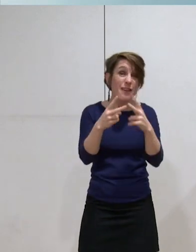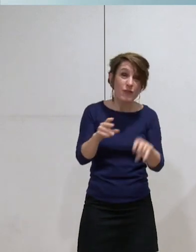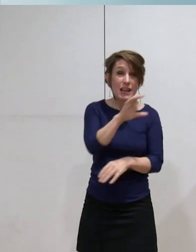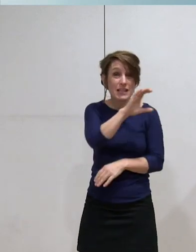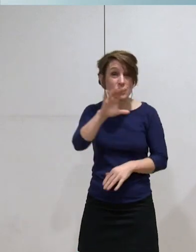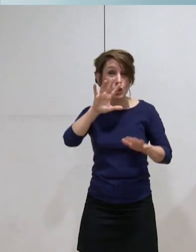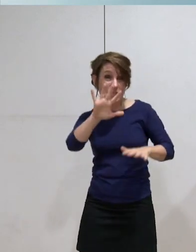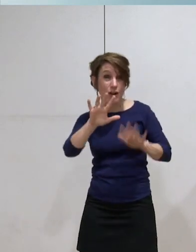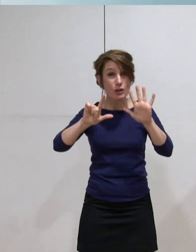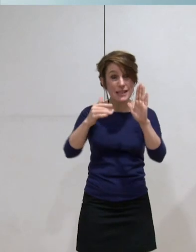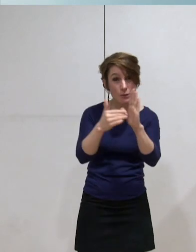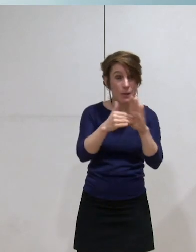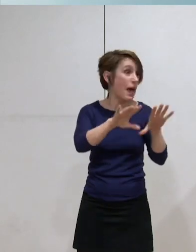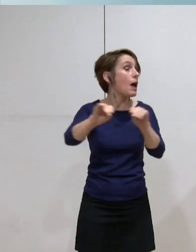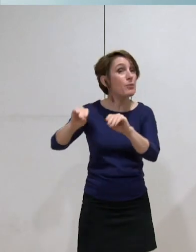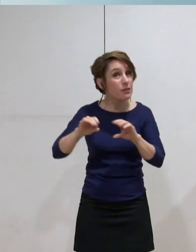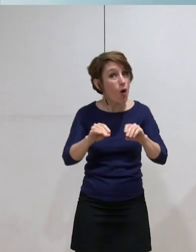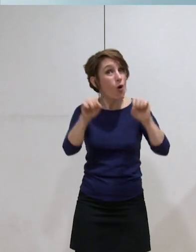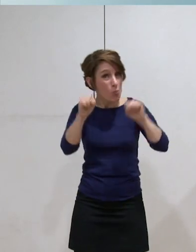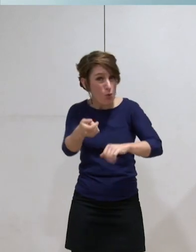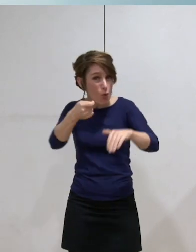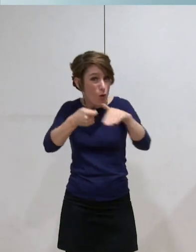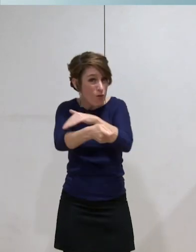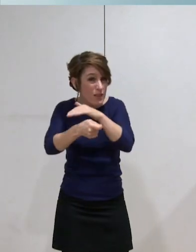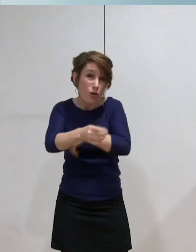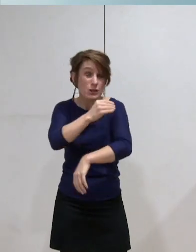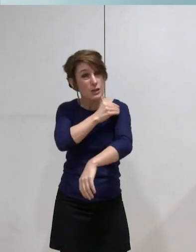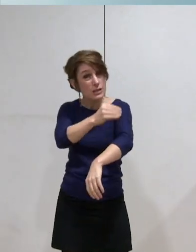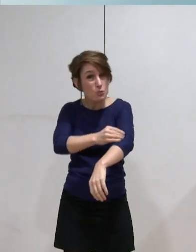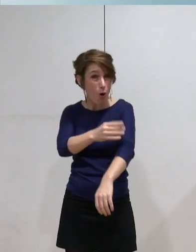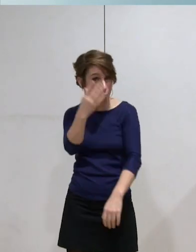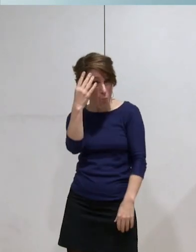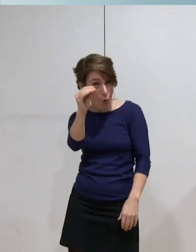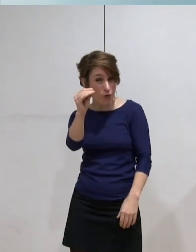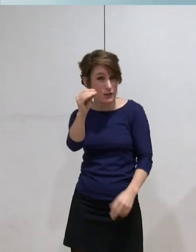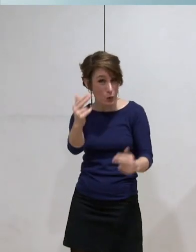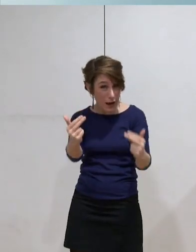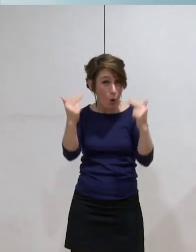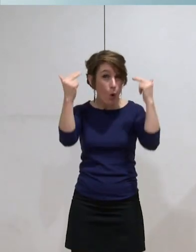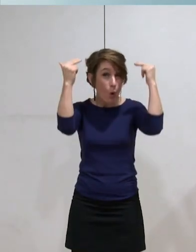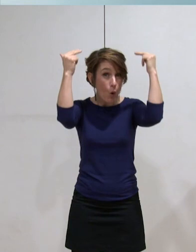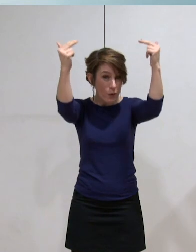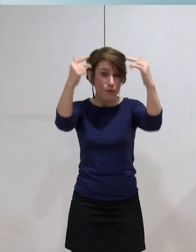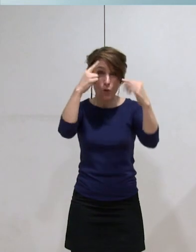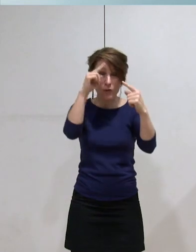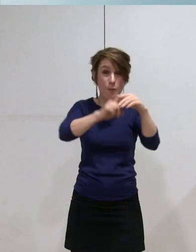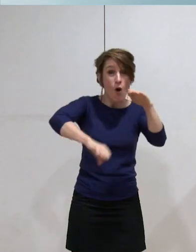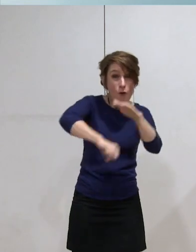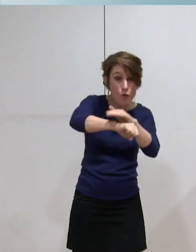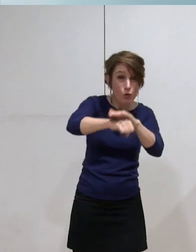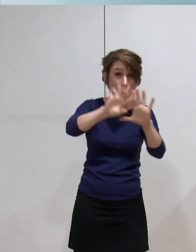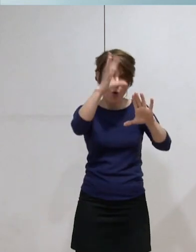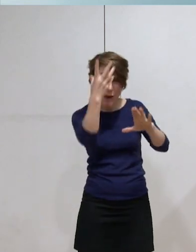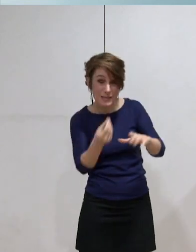habitants puisse se permettre de financer le sport professionnel de haut niveau en football en basket